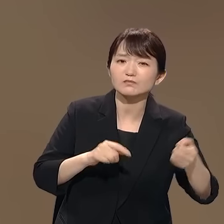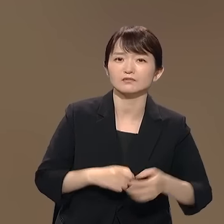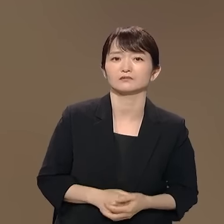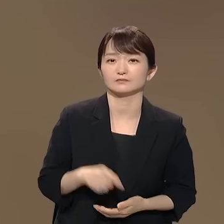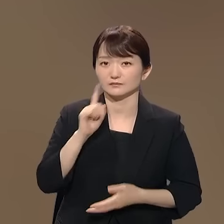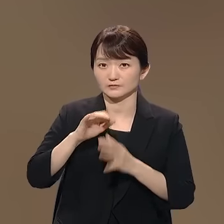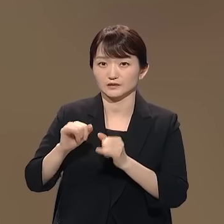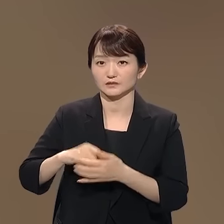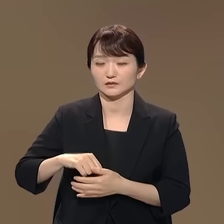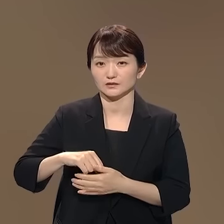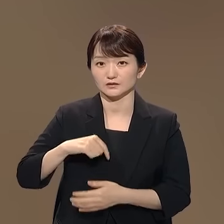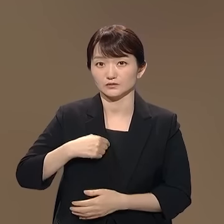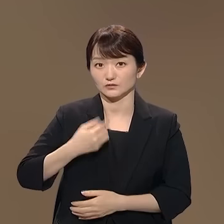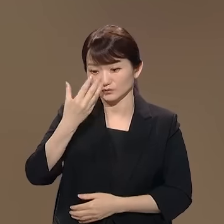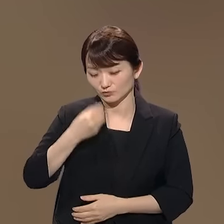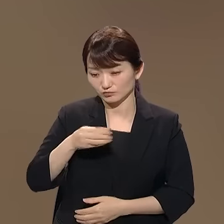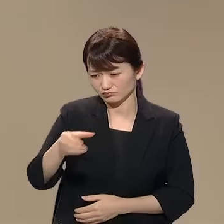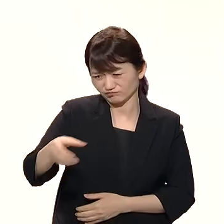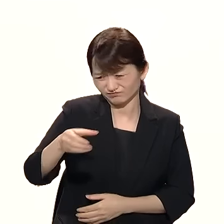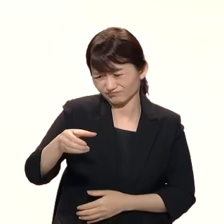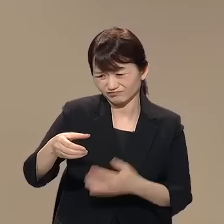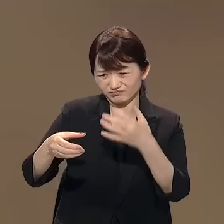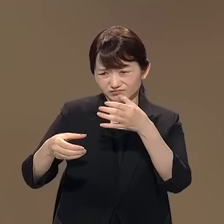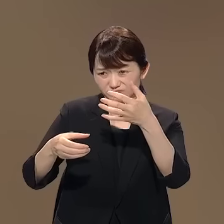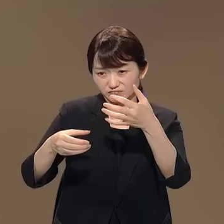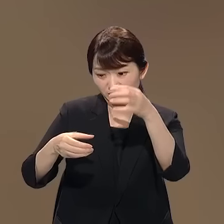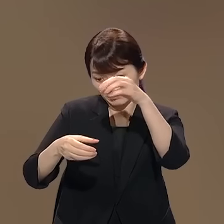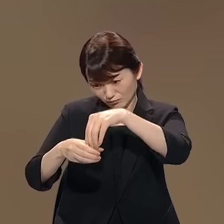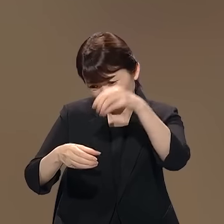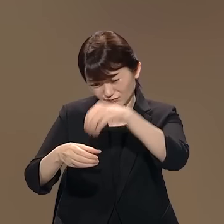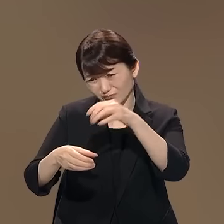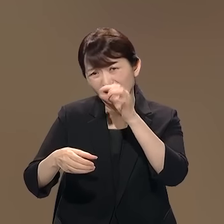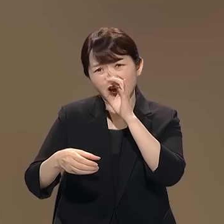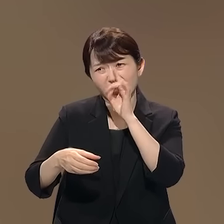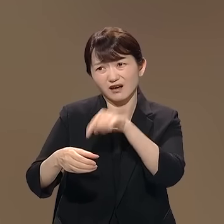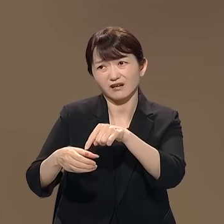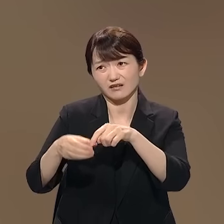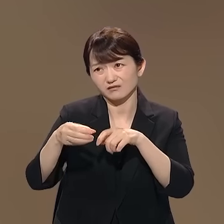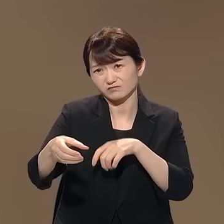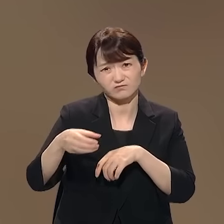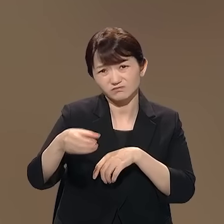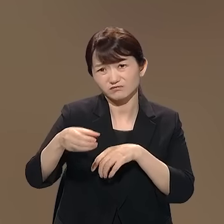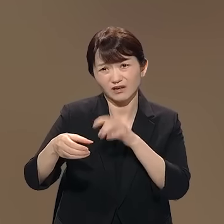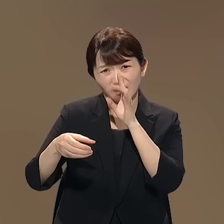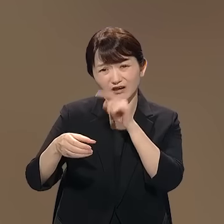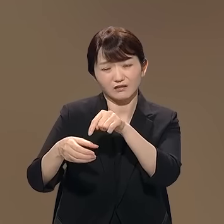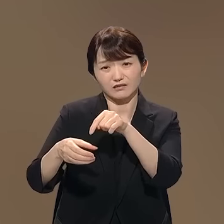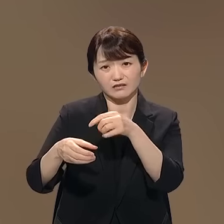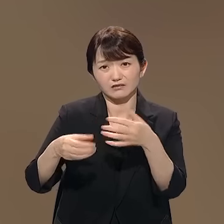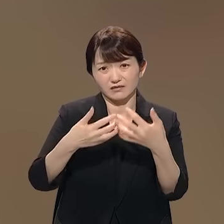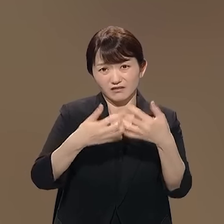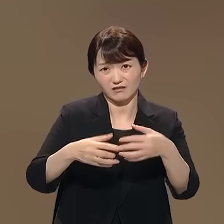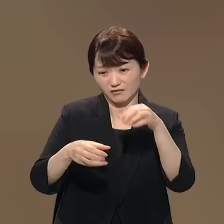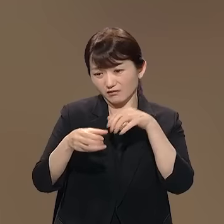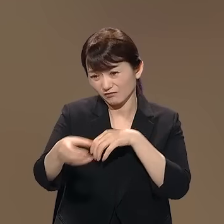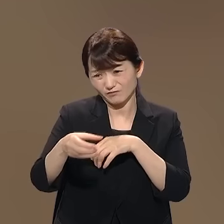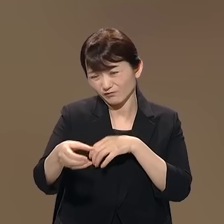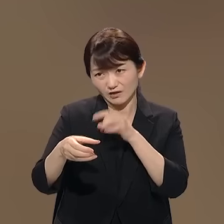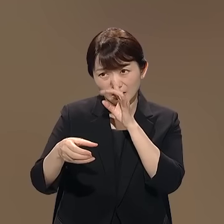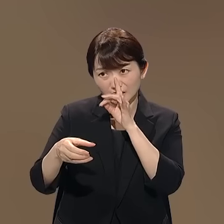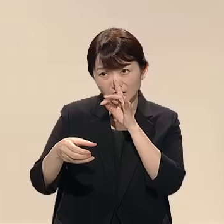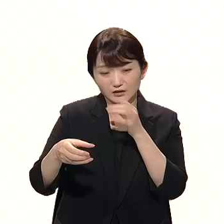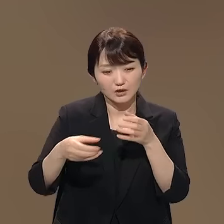셀프 음료수 기계로 가서 얼음 버튼을 꾹꾹 눌른다 앞만 눌러도 안 나오네 빙빙 헛돌아 자 얼음 나올 생각 안 해요 앞서